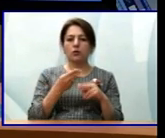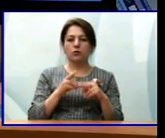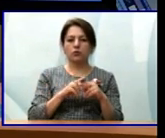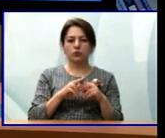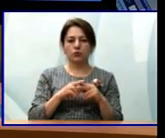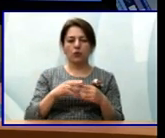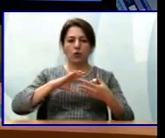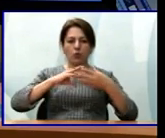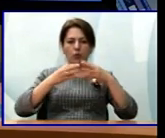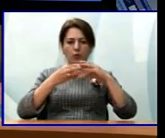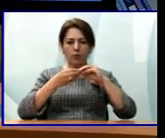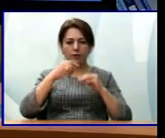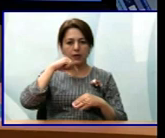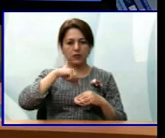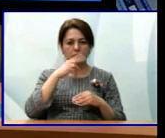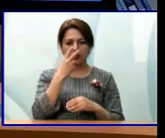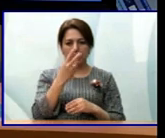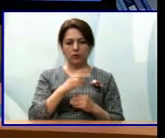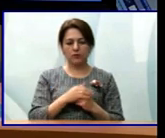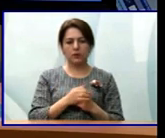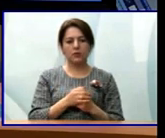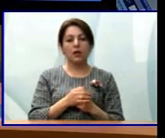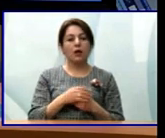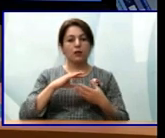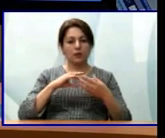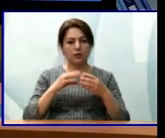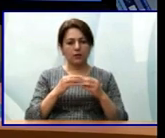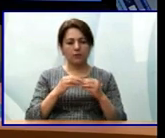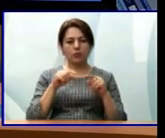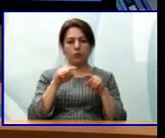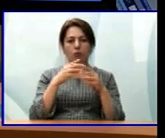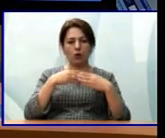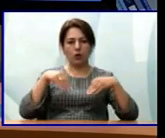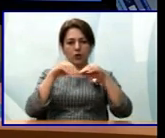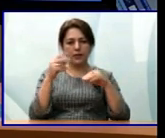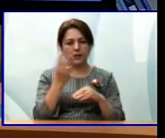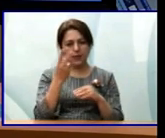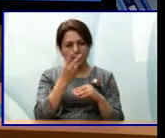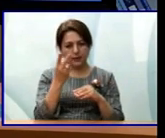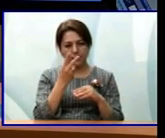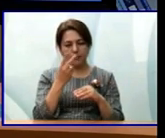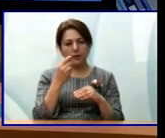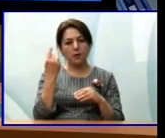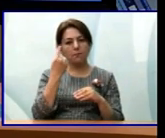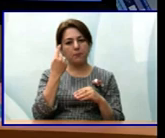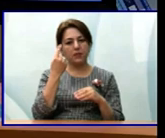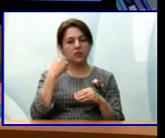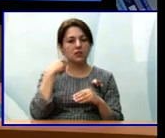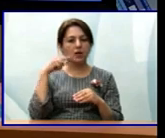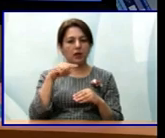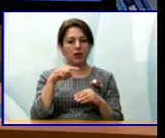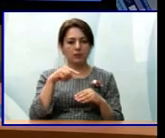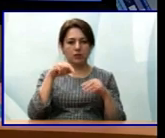xos jihatlarni ko'rib chiqamiz. Demak, bu oilaning ikkalasi ham birinchi raqam